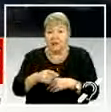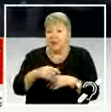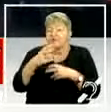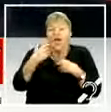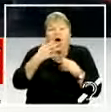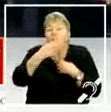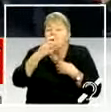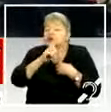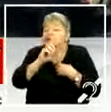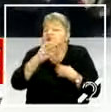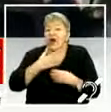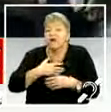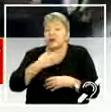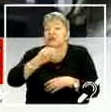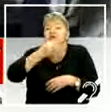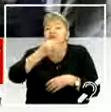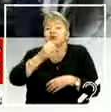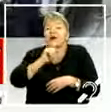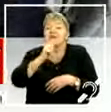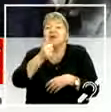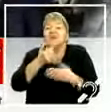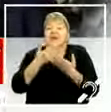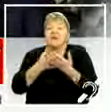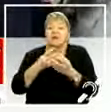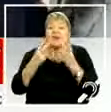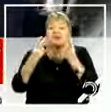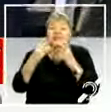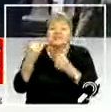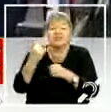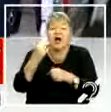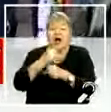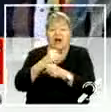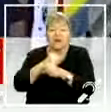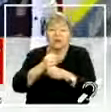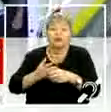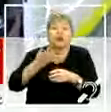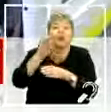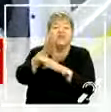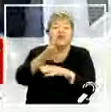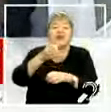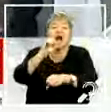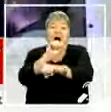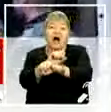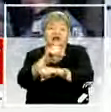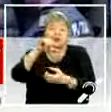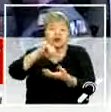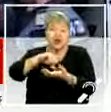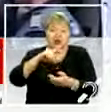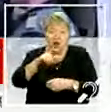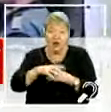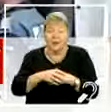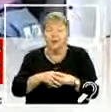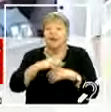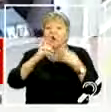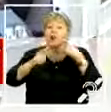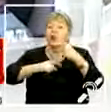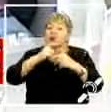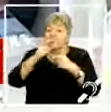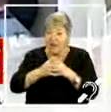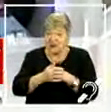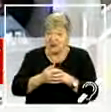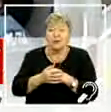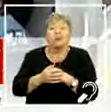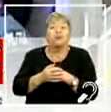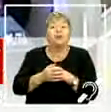dea declarații despre vizita pe care a avut-o tocmai la arestul central. Urmează ca în